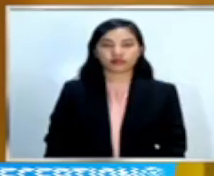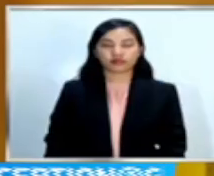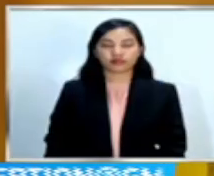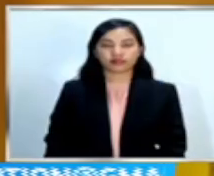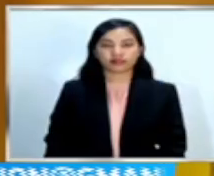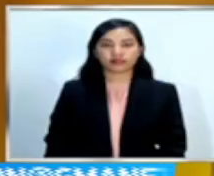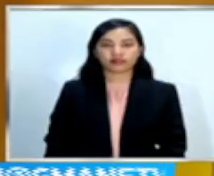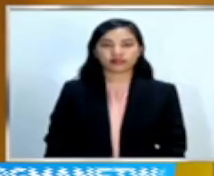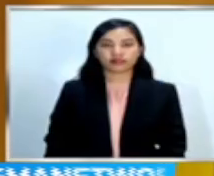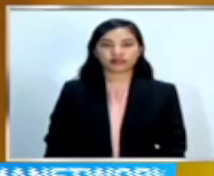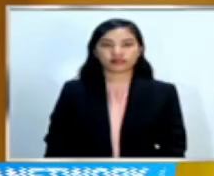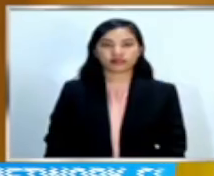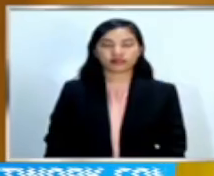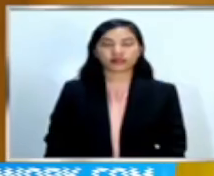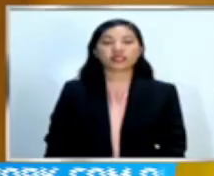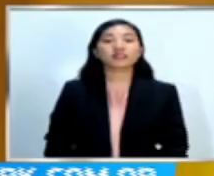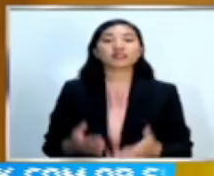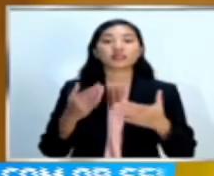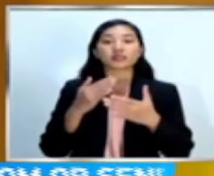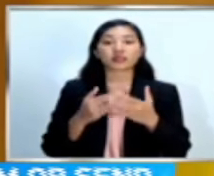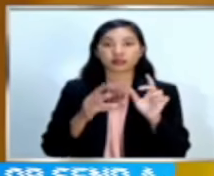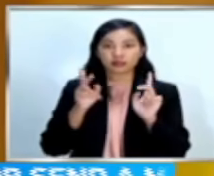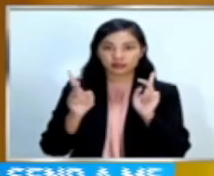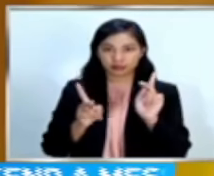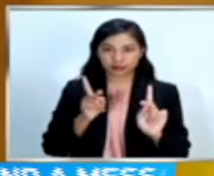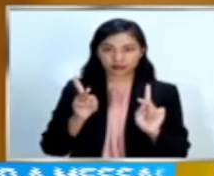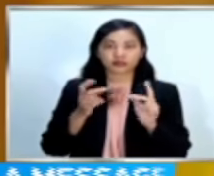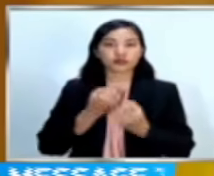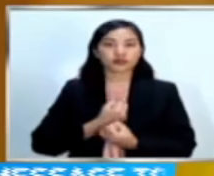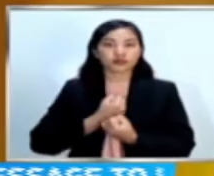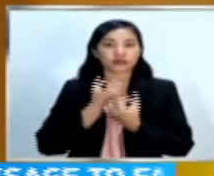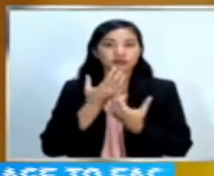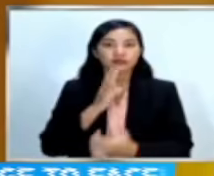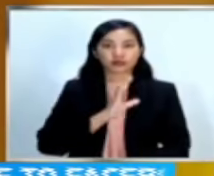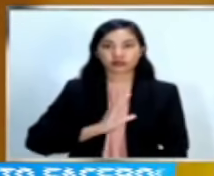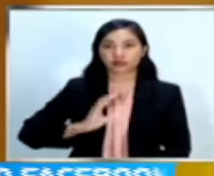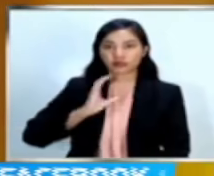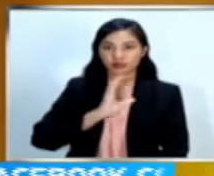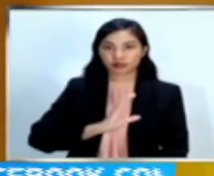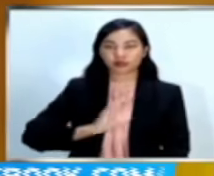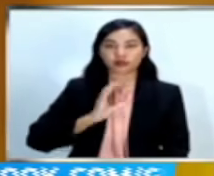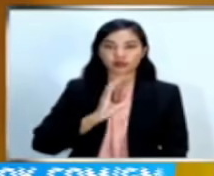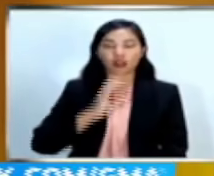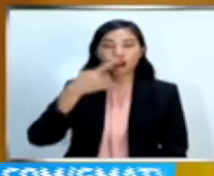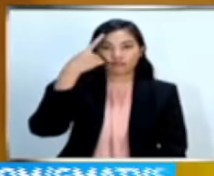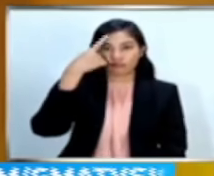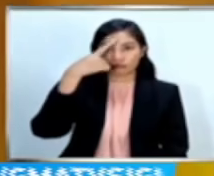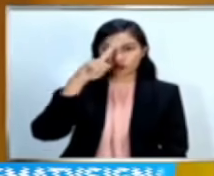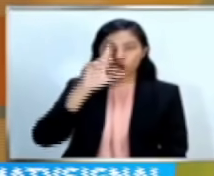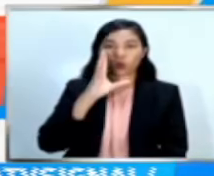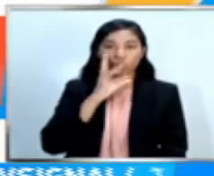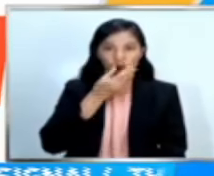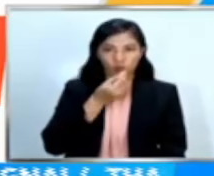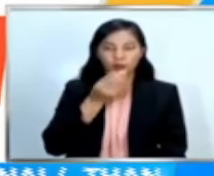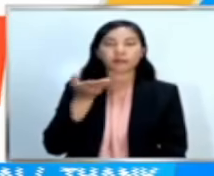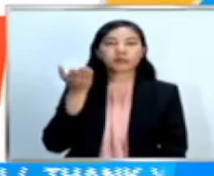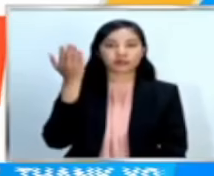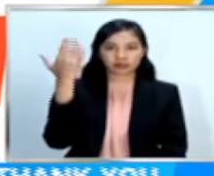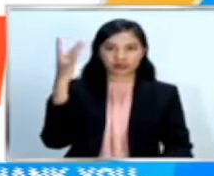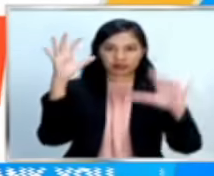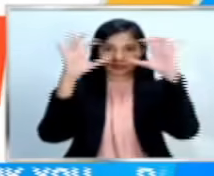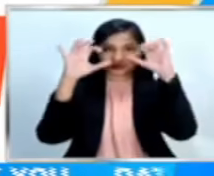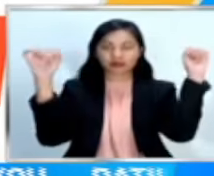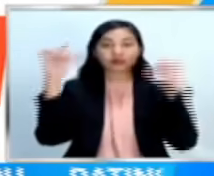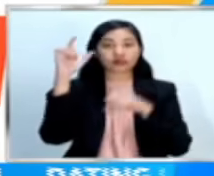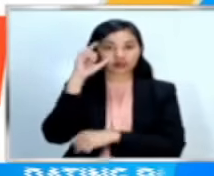Ilan pang kilalang personalidad ang nagpaabot po ng pakikiramay matapos ngang pumanaw si dating Pangulong Noynoy Aquino. Si dating Vice President